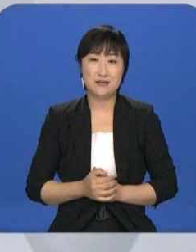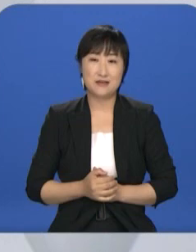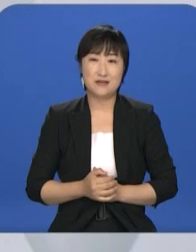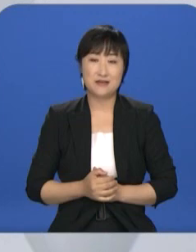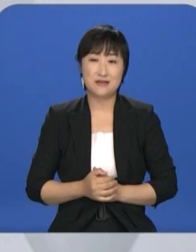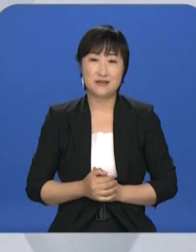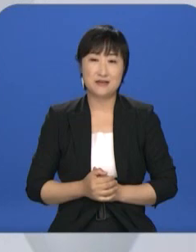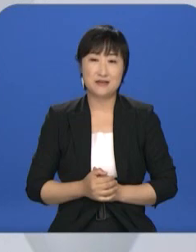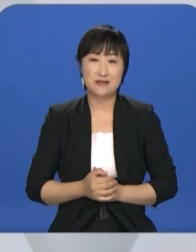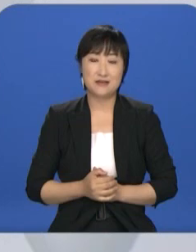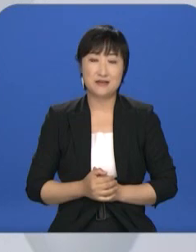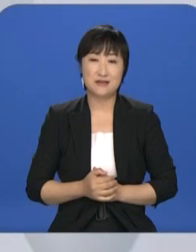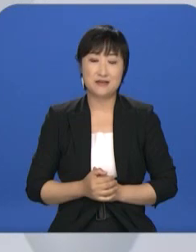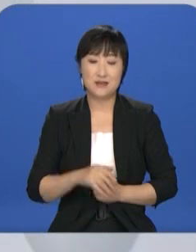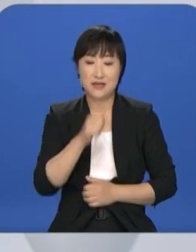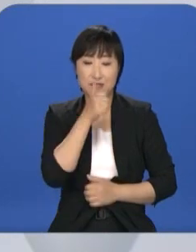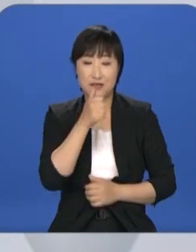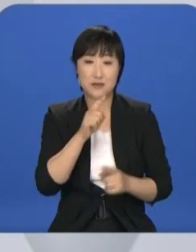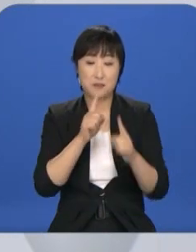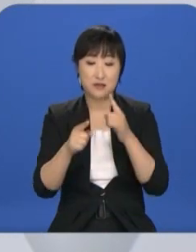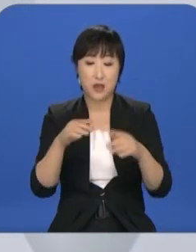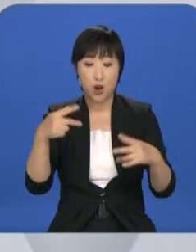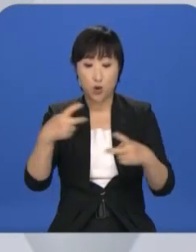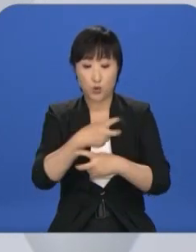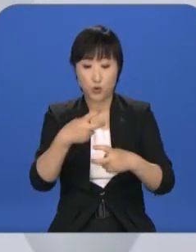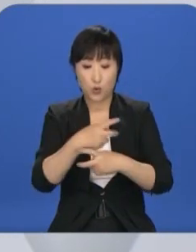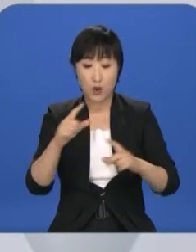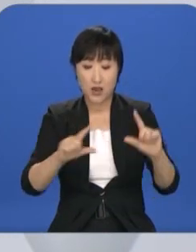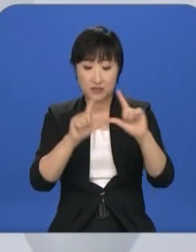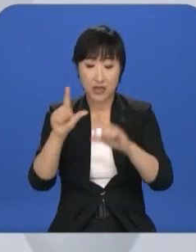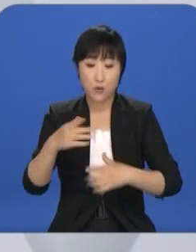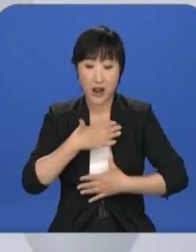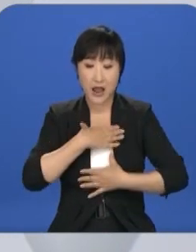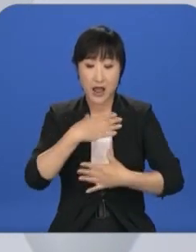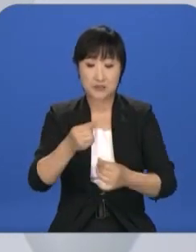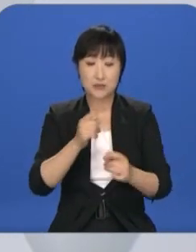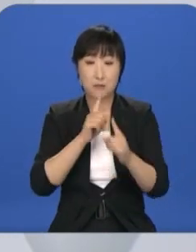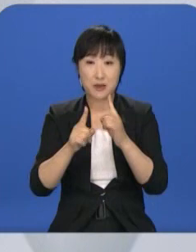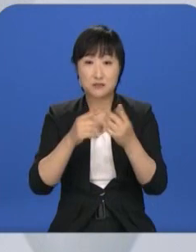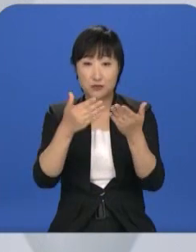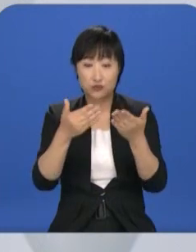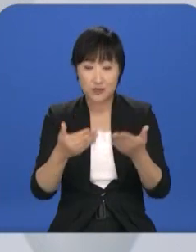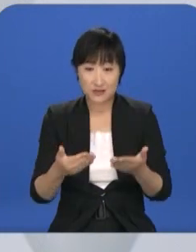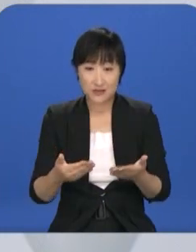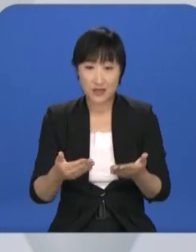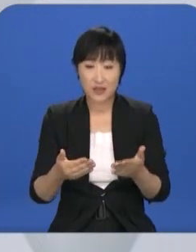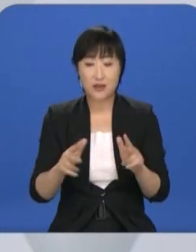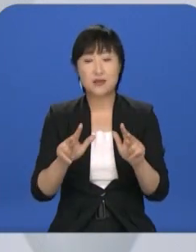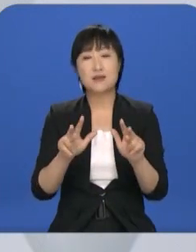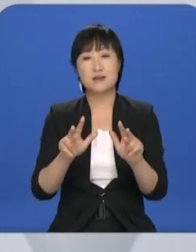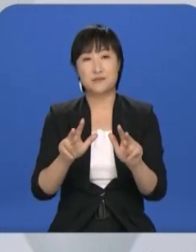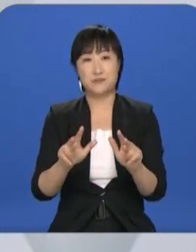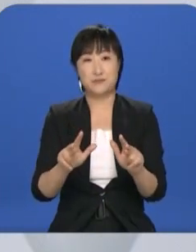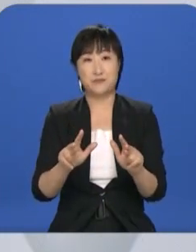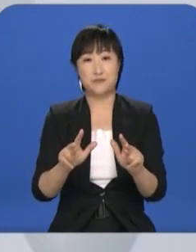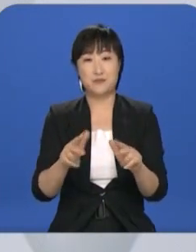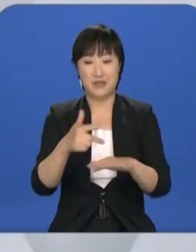금방 그 사회자님께서 말씀하신 교통과 생활안전 부분을 말씀을 하셨는데